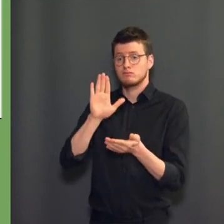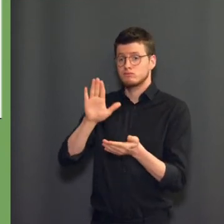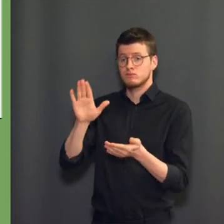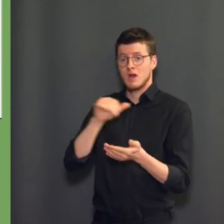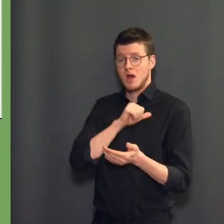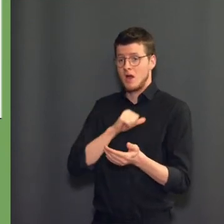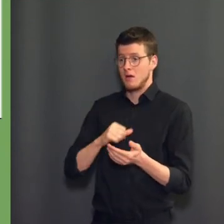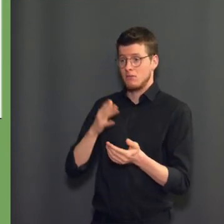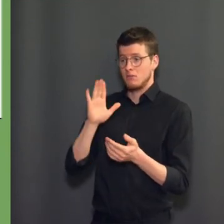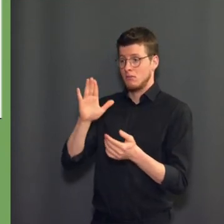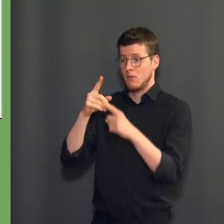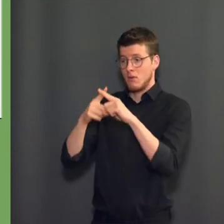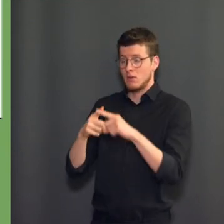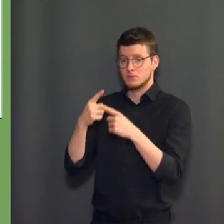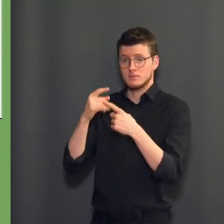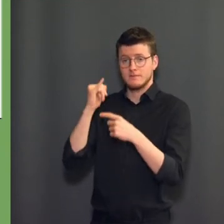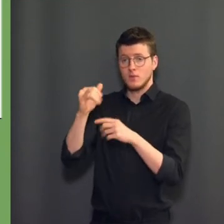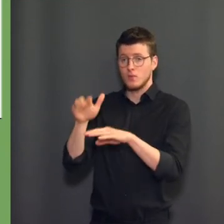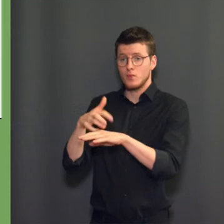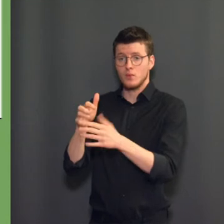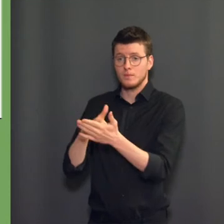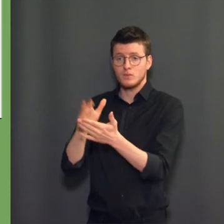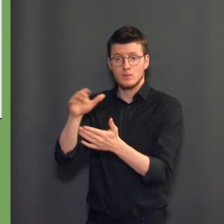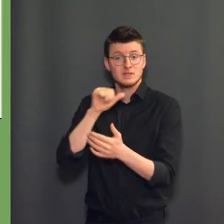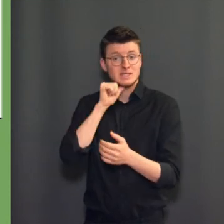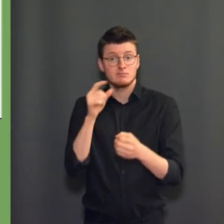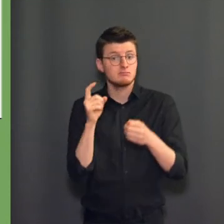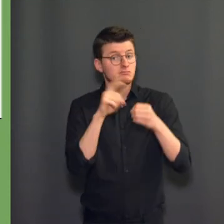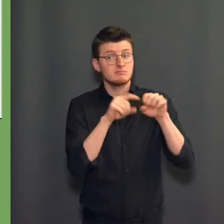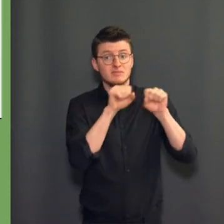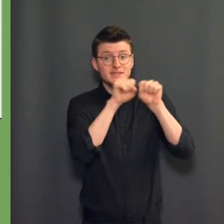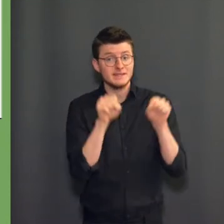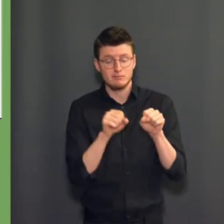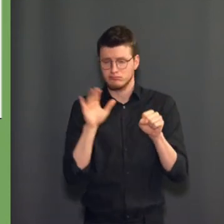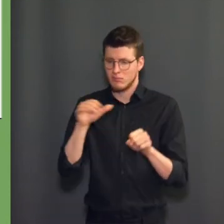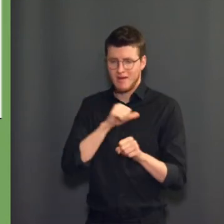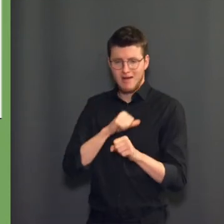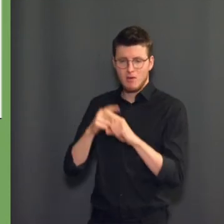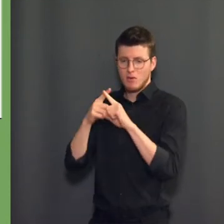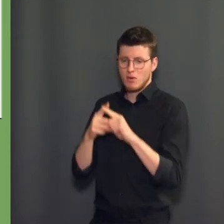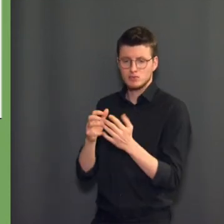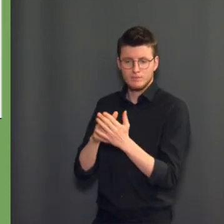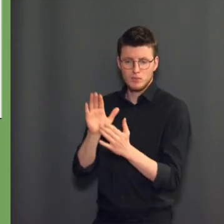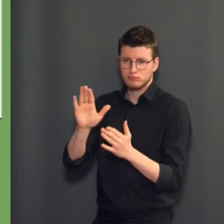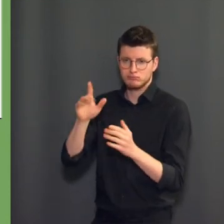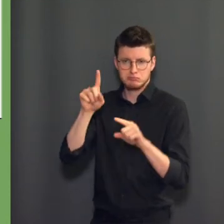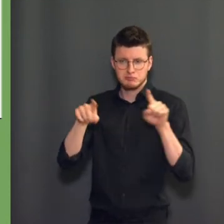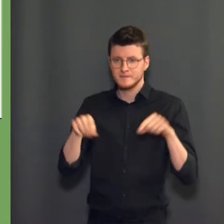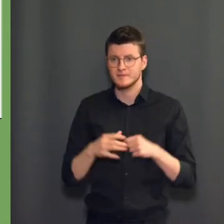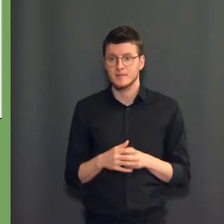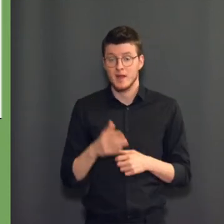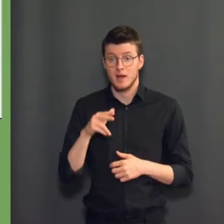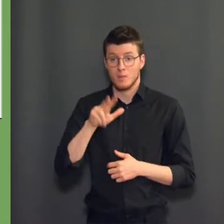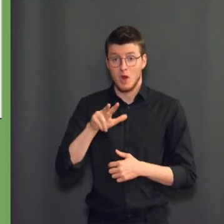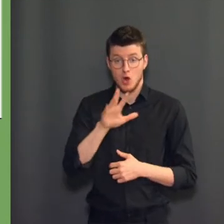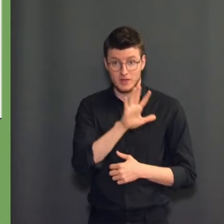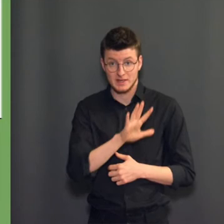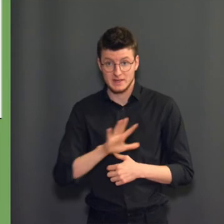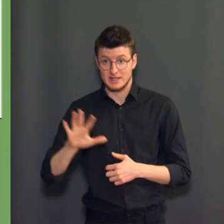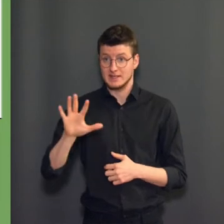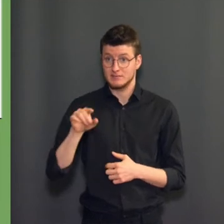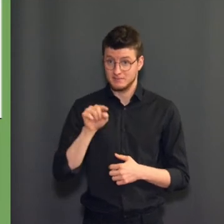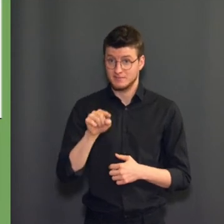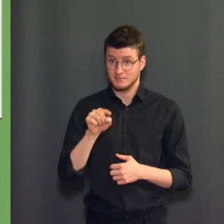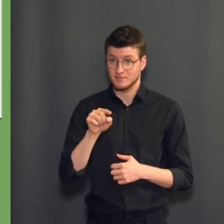In Wallonië en Duitsstalig België zullen vanaf vandaag 9 grote vaccinatiecentra en 4 tot 5 kleinere centra